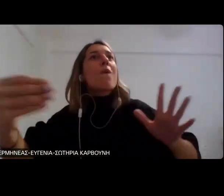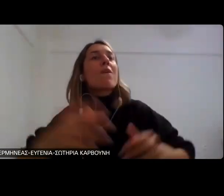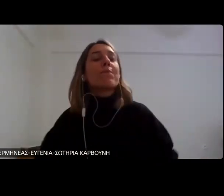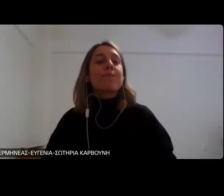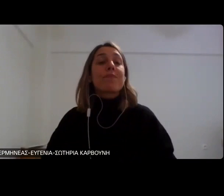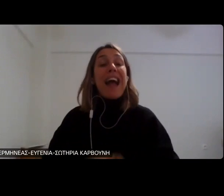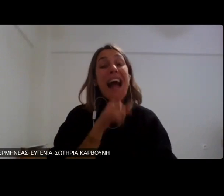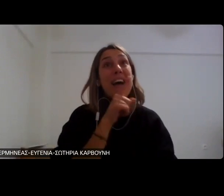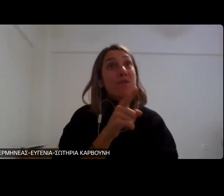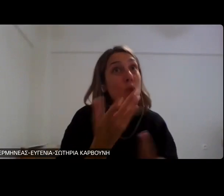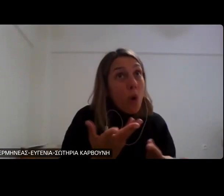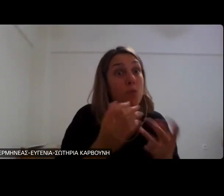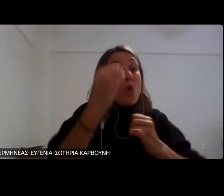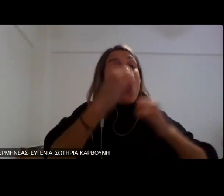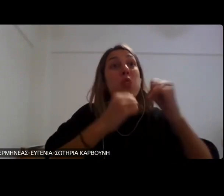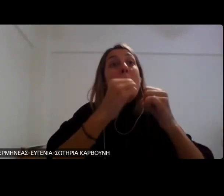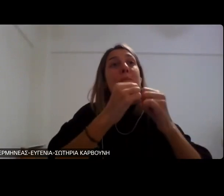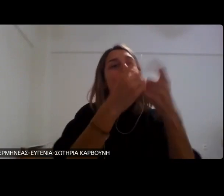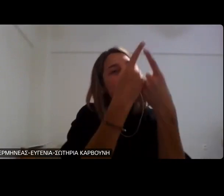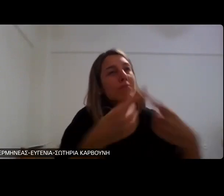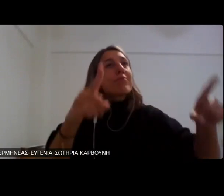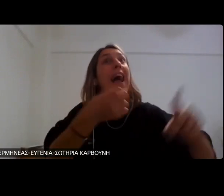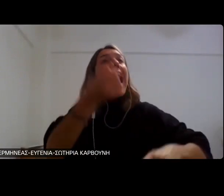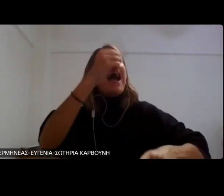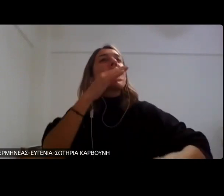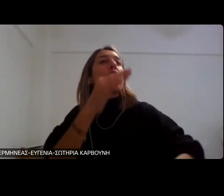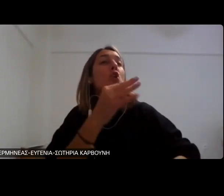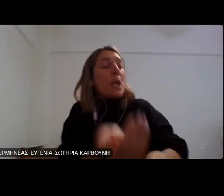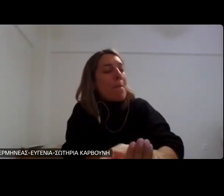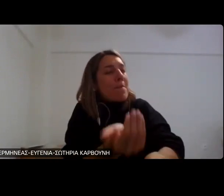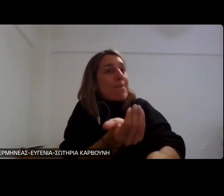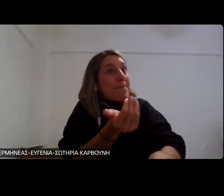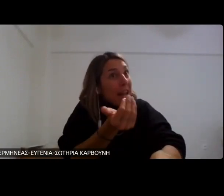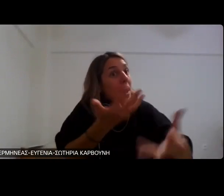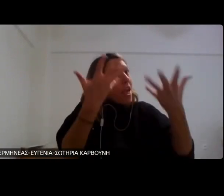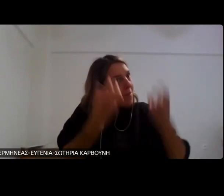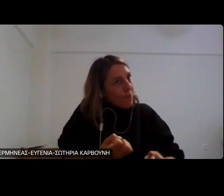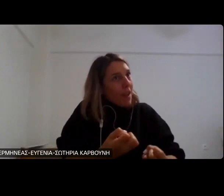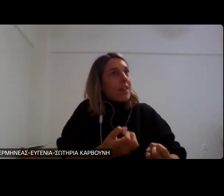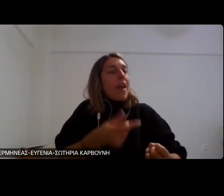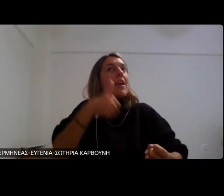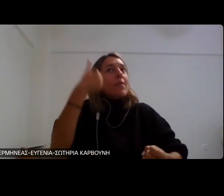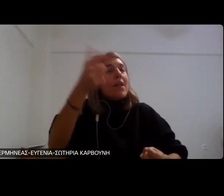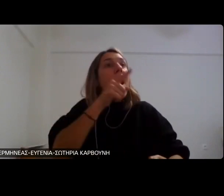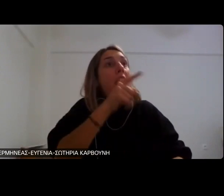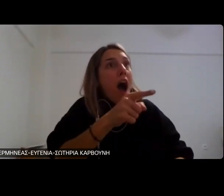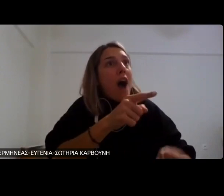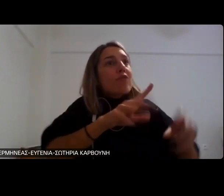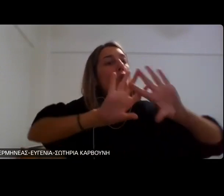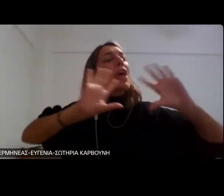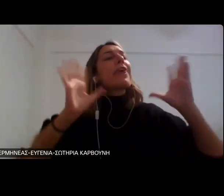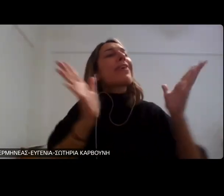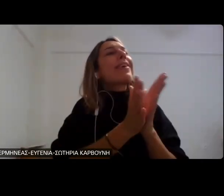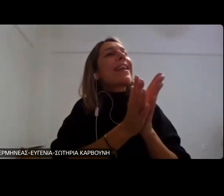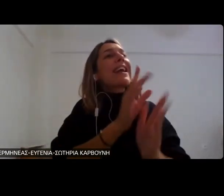άλλη δομή από πίσω του, έτσι. Έχει μία άλλη γλώσσα και προϋπήρχε σαν χρήση και απλώς διευρύνθηκε η χρήση